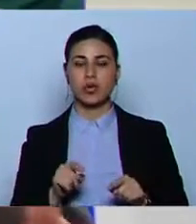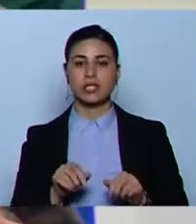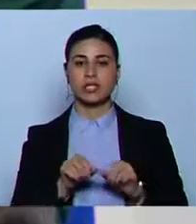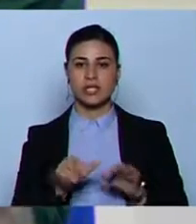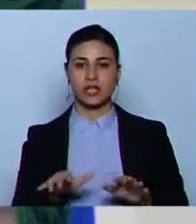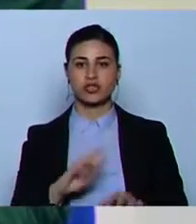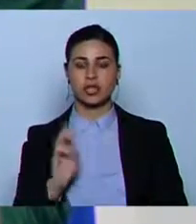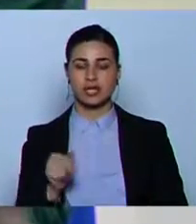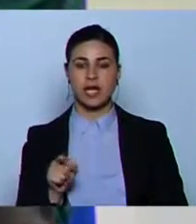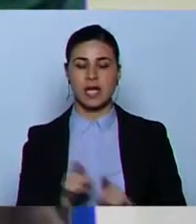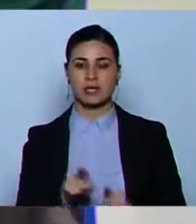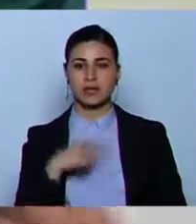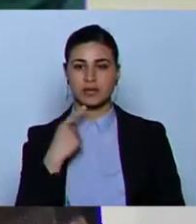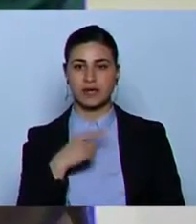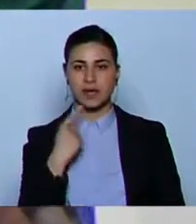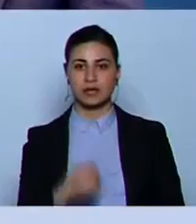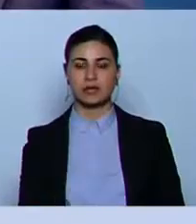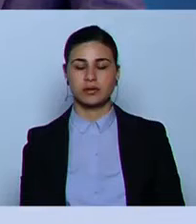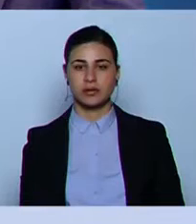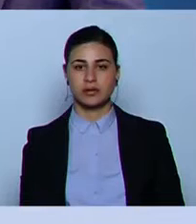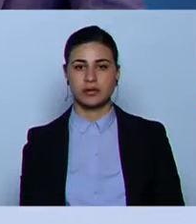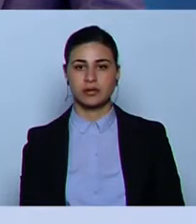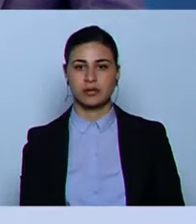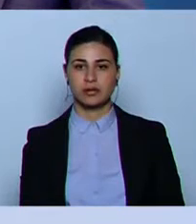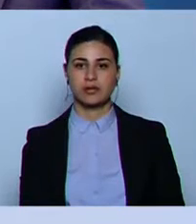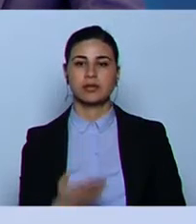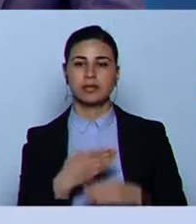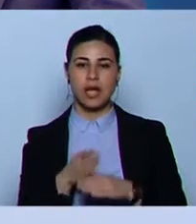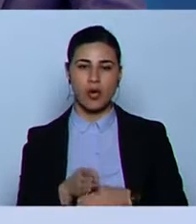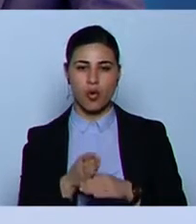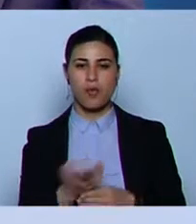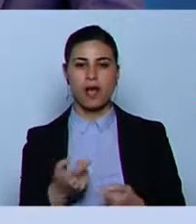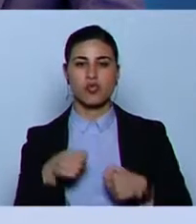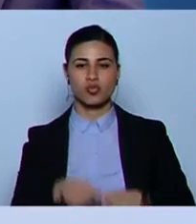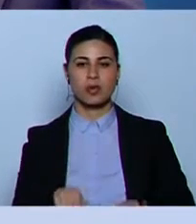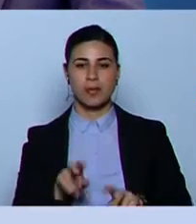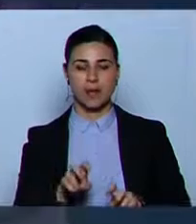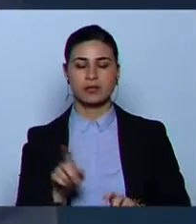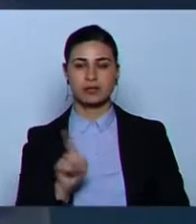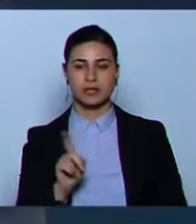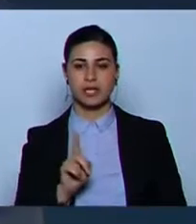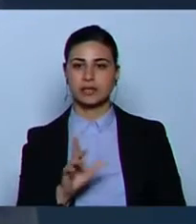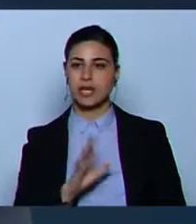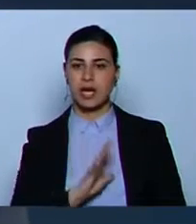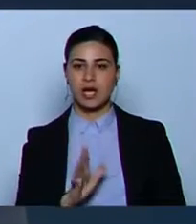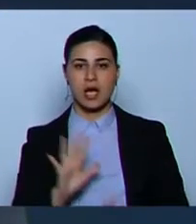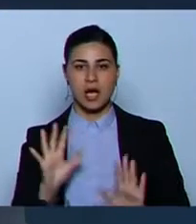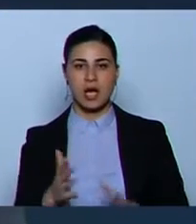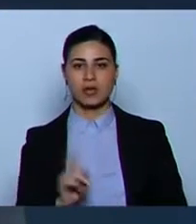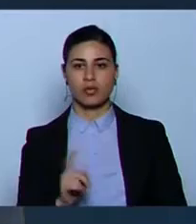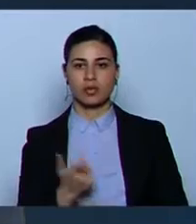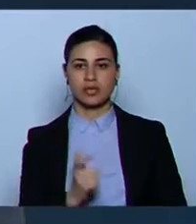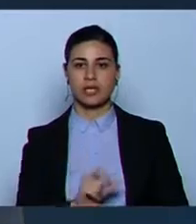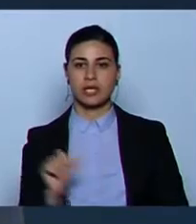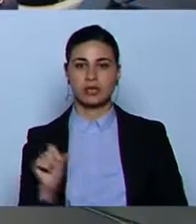და ასე ვთქვათ დაშლას და არქმევს დაყოფას თუ რეალიზებას უფლების რაც არ მოხდა